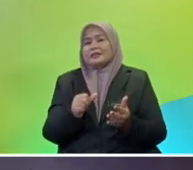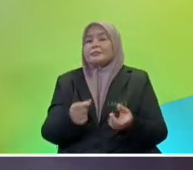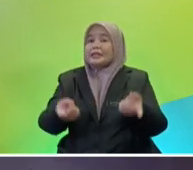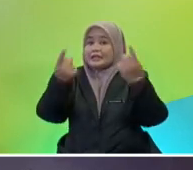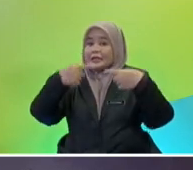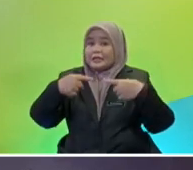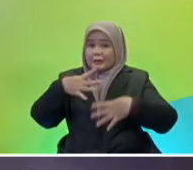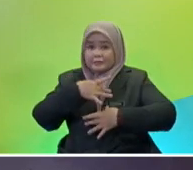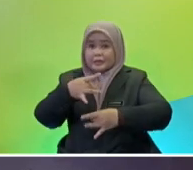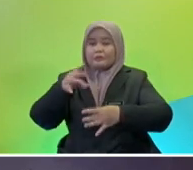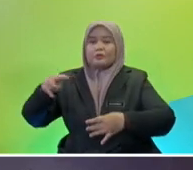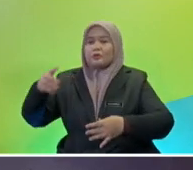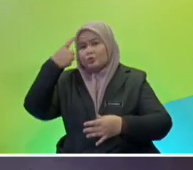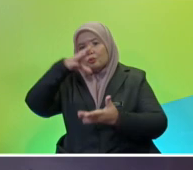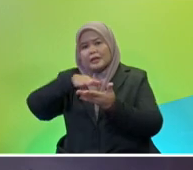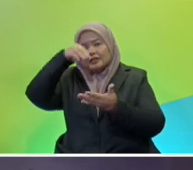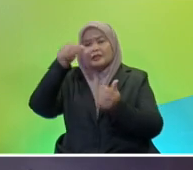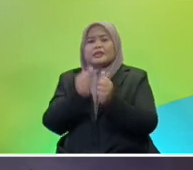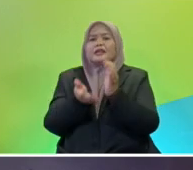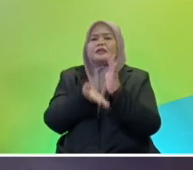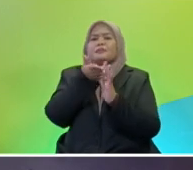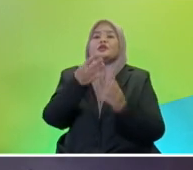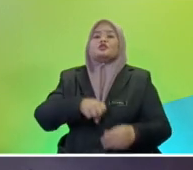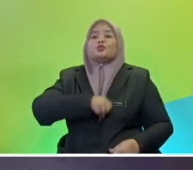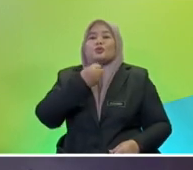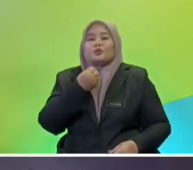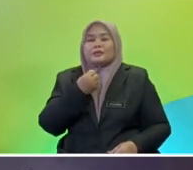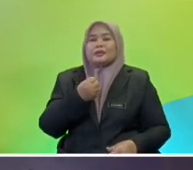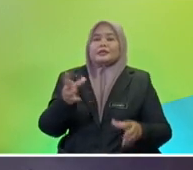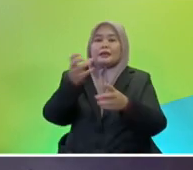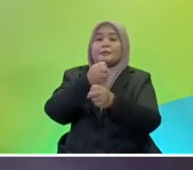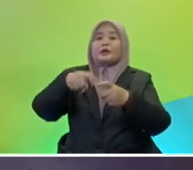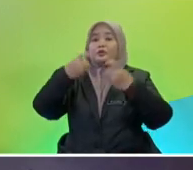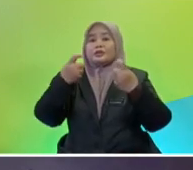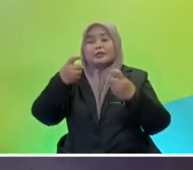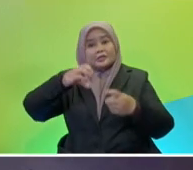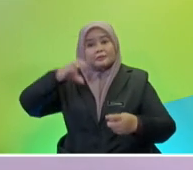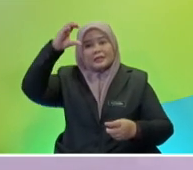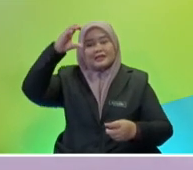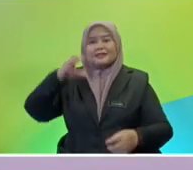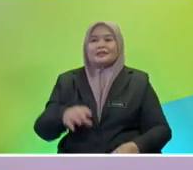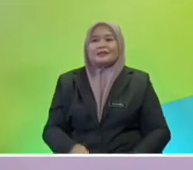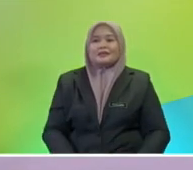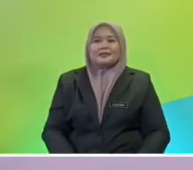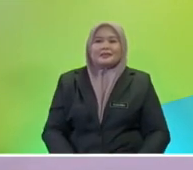untuk belajar dengan lebih ongkos rono dan mendapat Untung saya cuma lagi